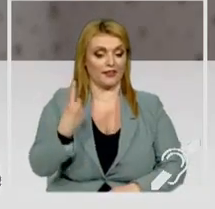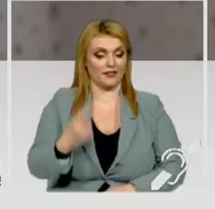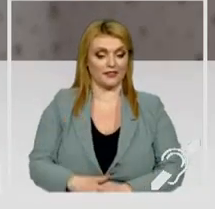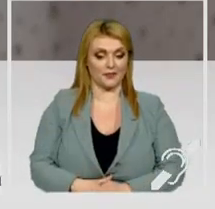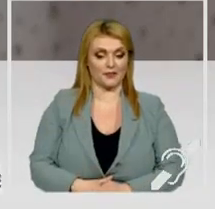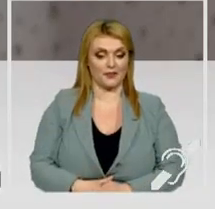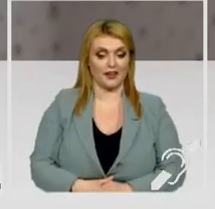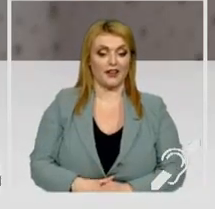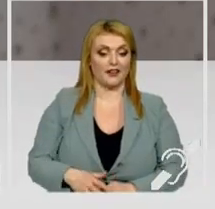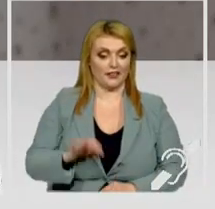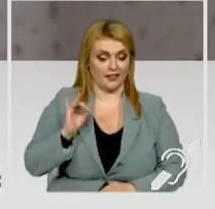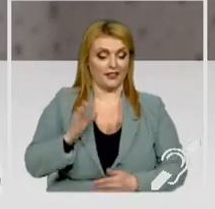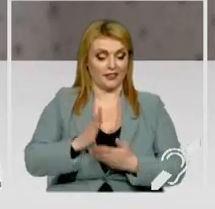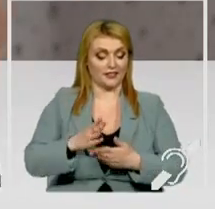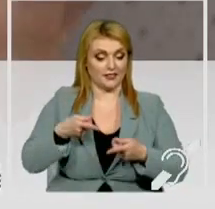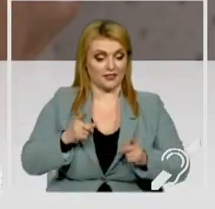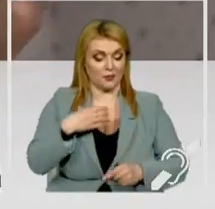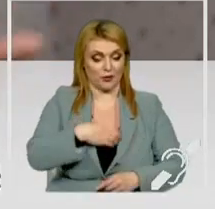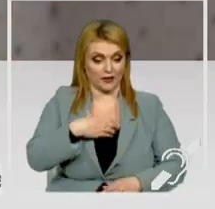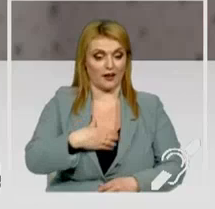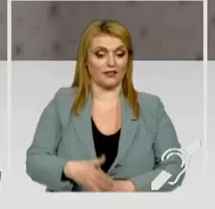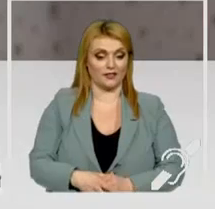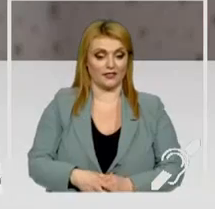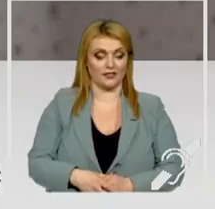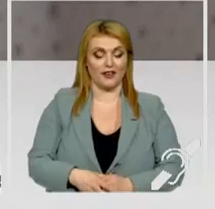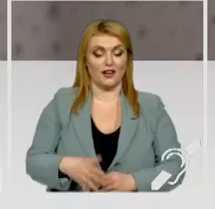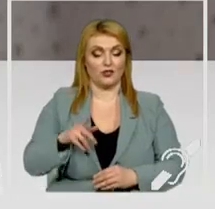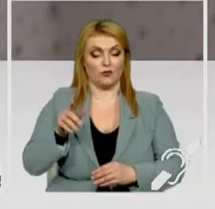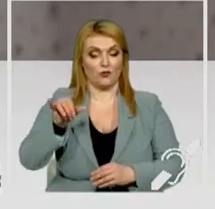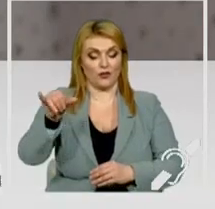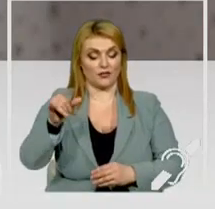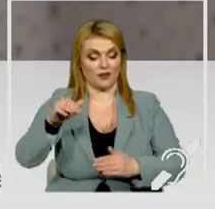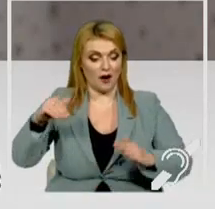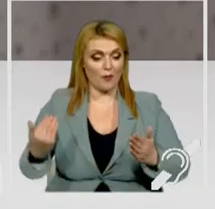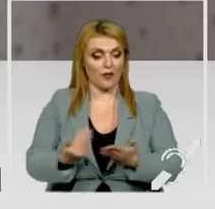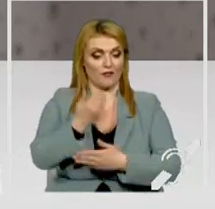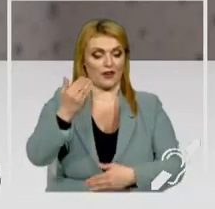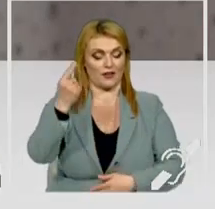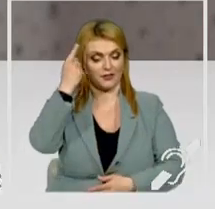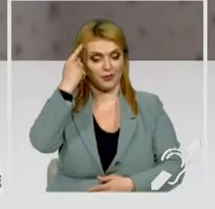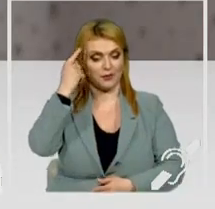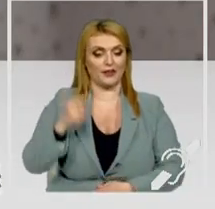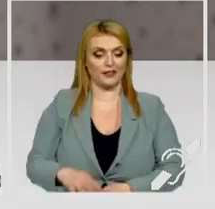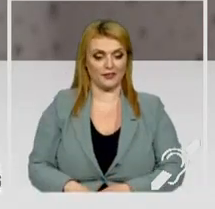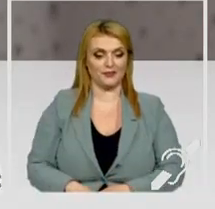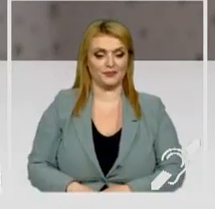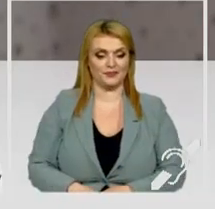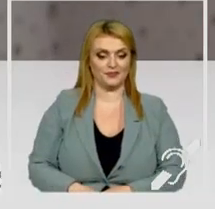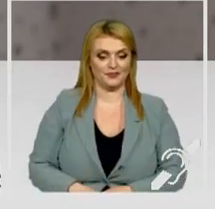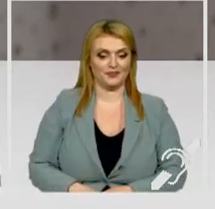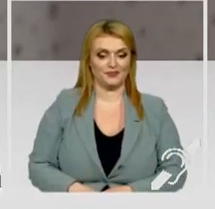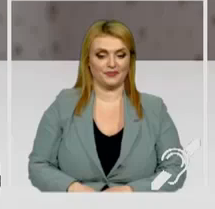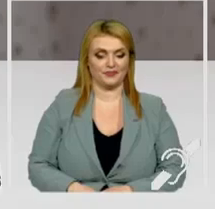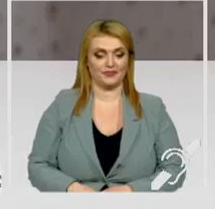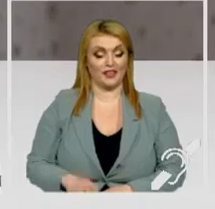allow for the renewed engagement, to allow for